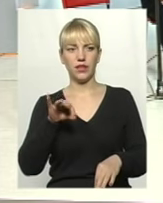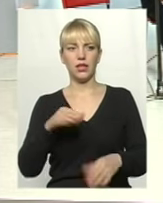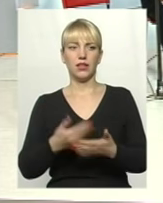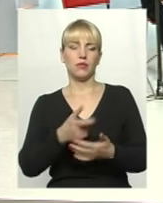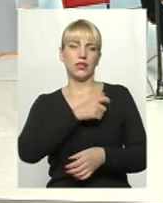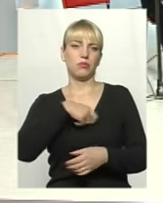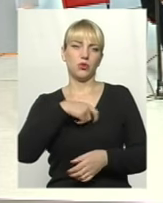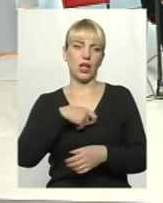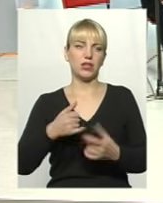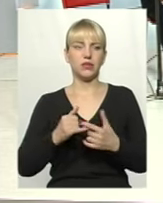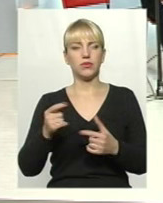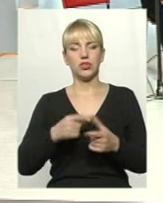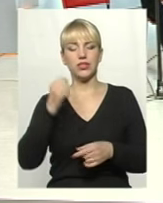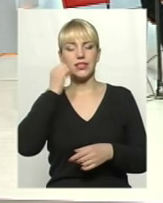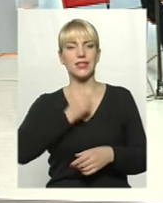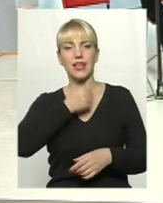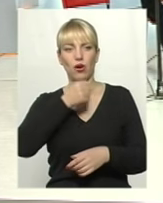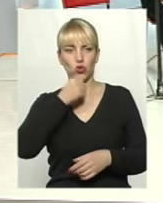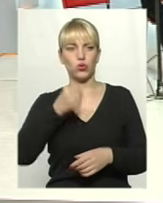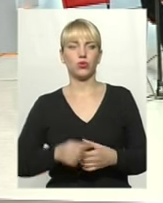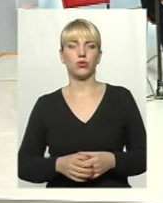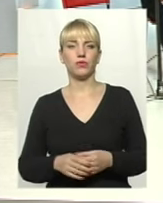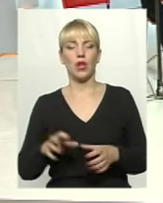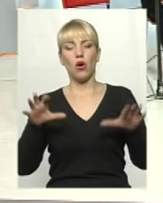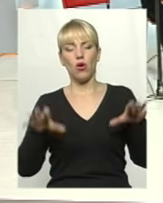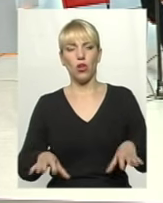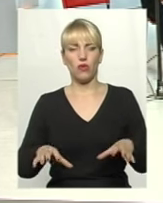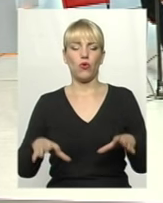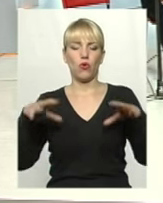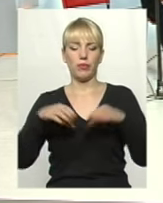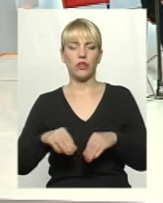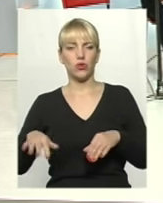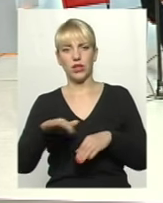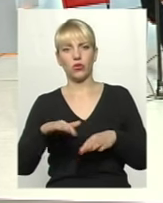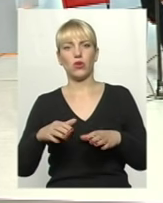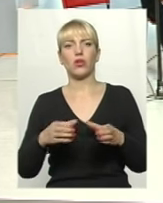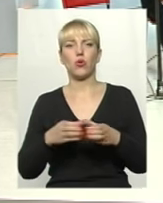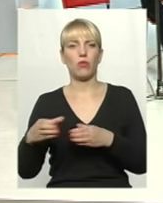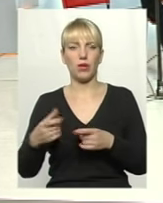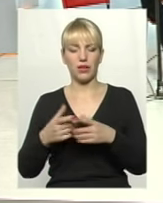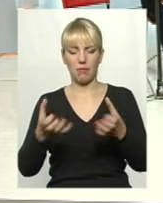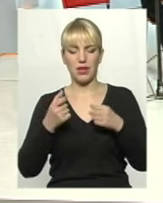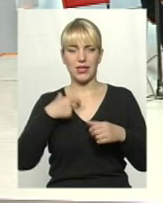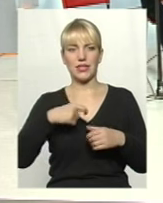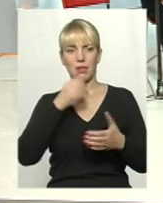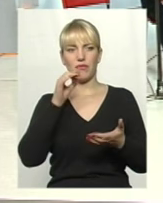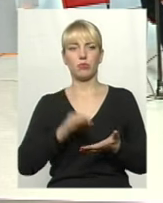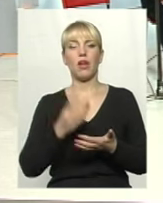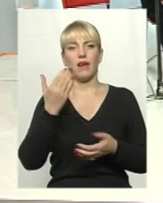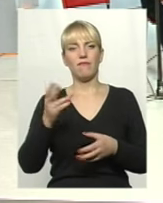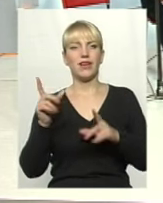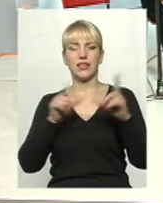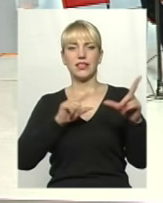депутатом, обраним старостою, головою об'єднаної територіальної громади брати на себе відповідальність? От ви